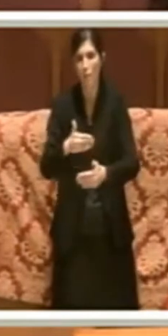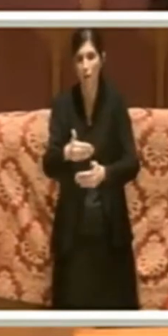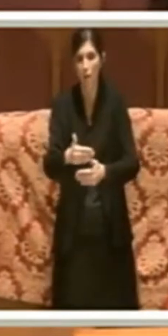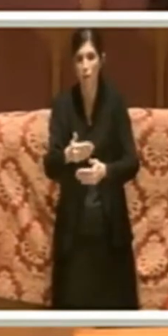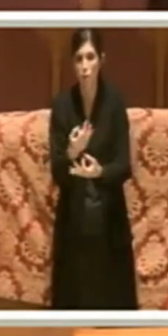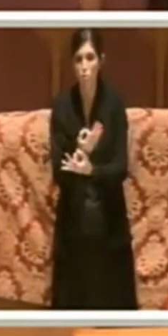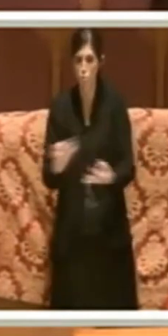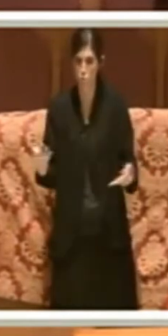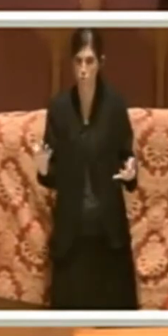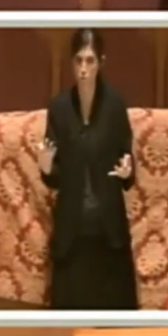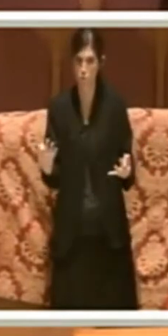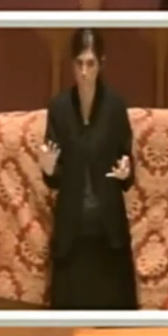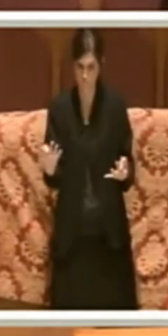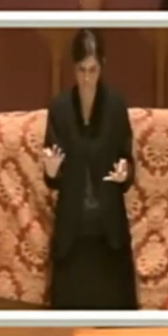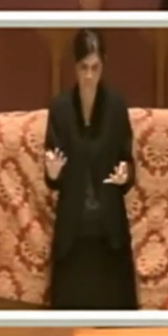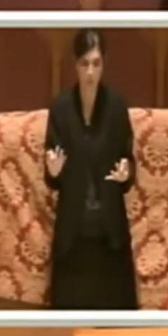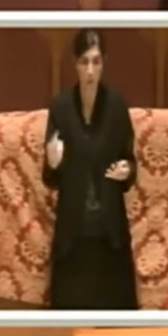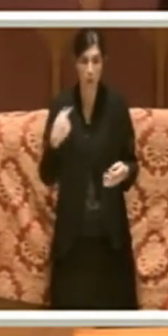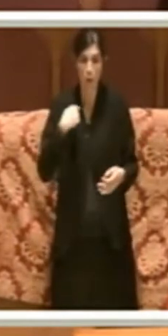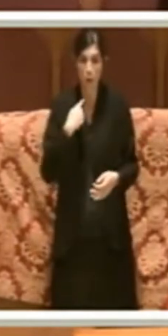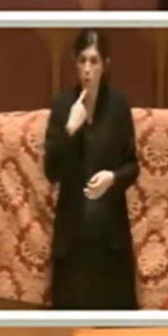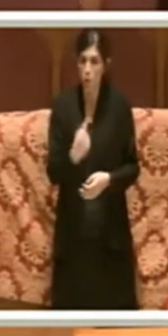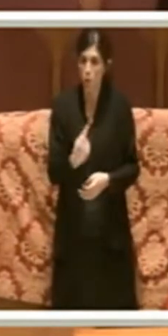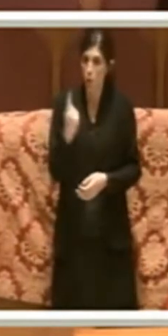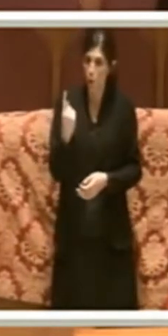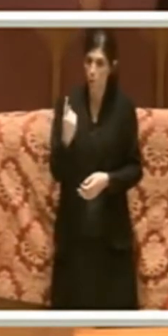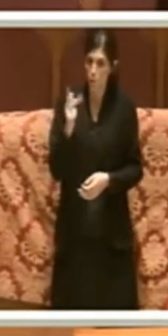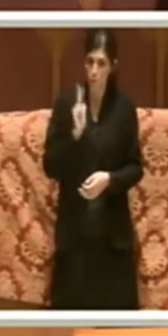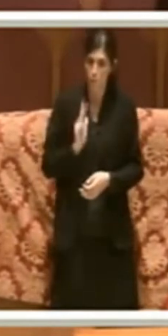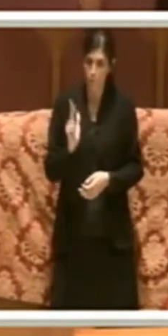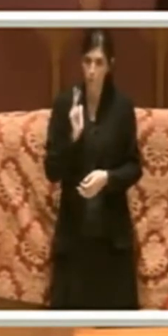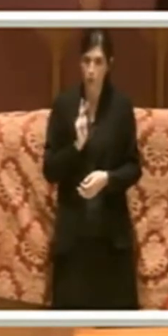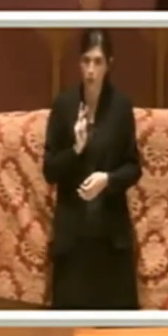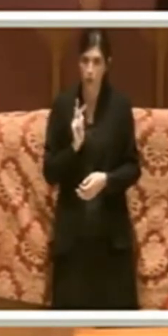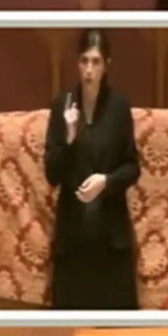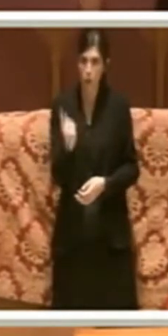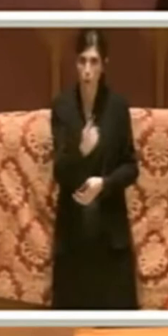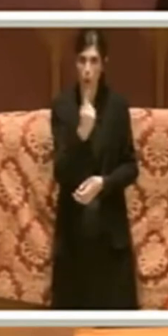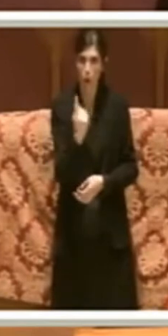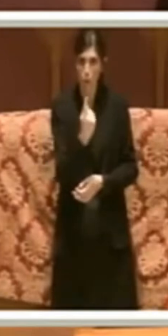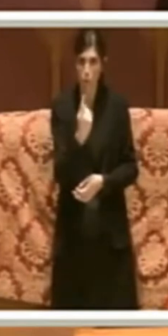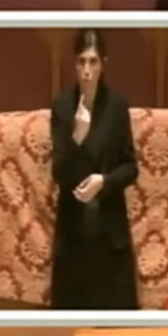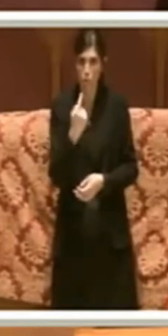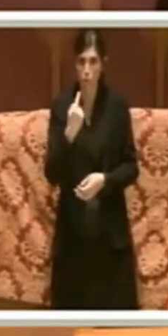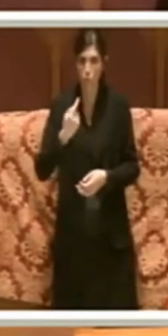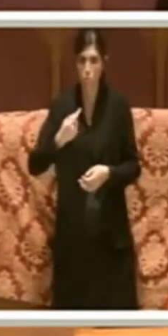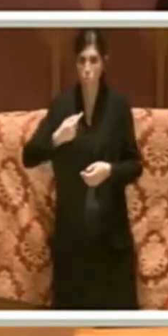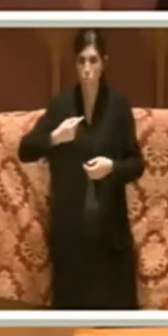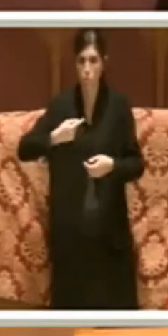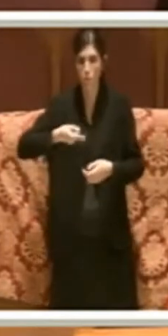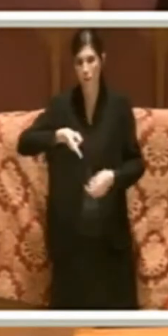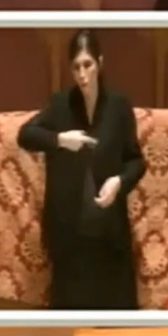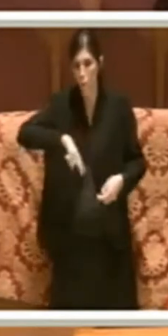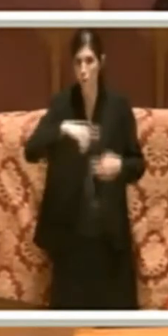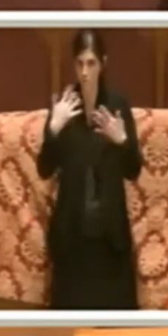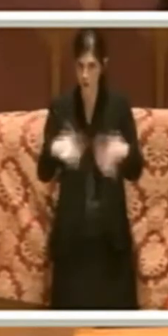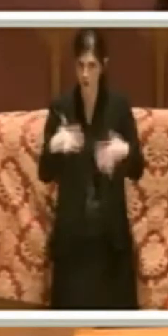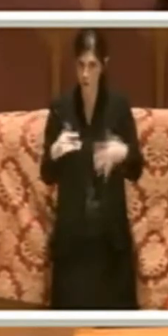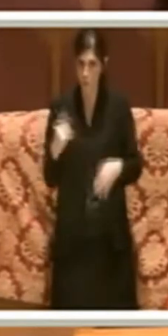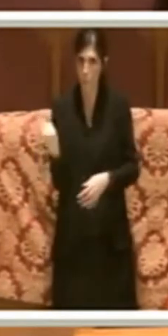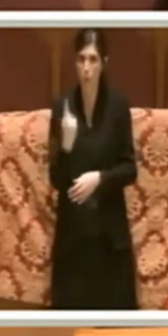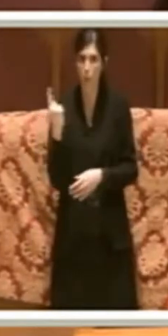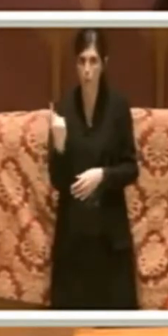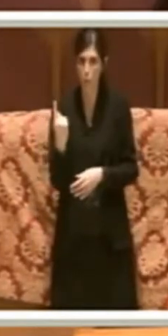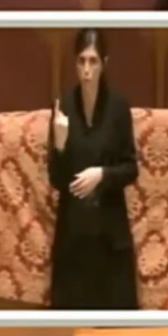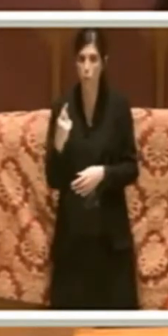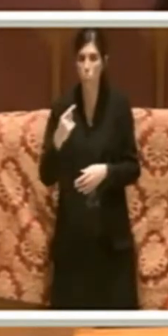che probabilmente, e spero che qualcuno continuerà dopo di noi, su alcune non ci riusciremo, perché l'informazione a